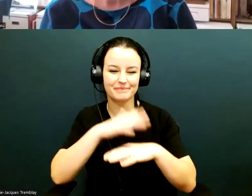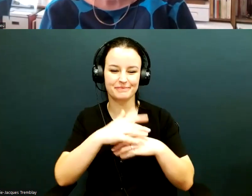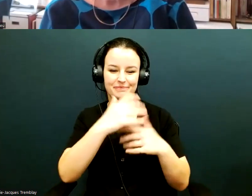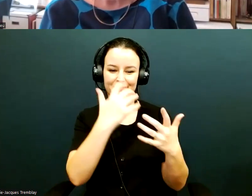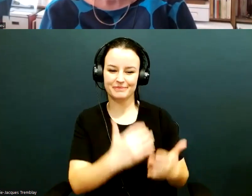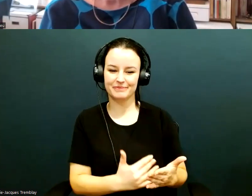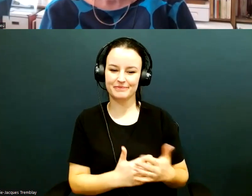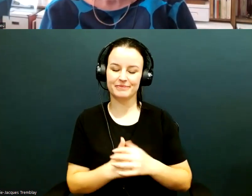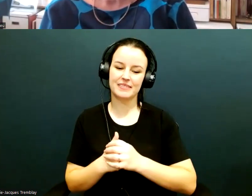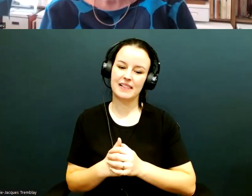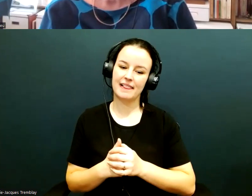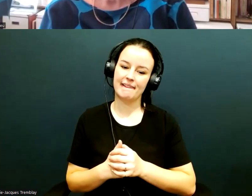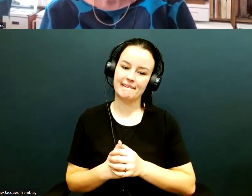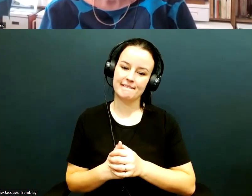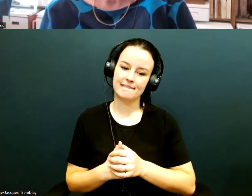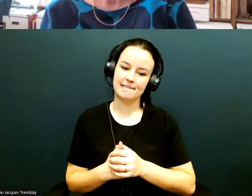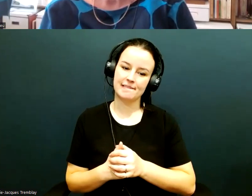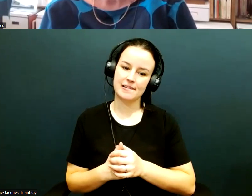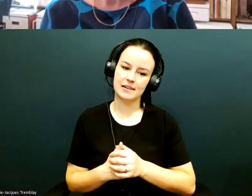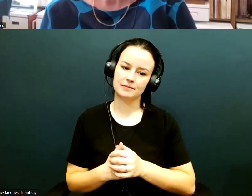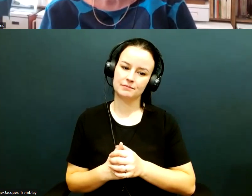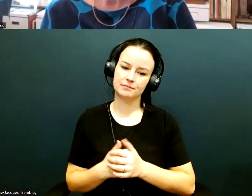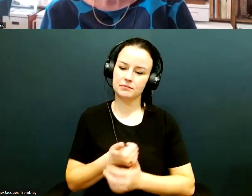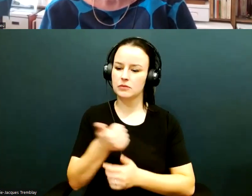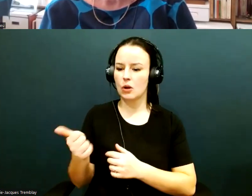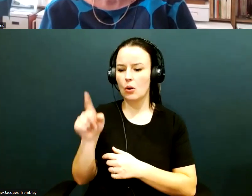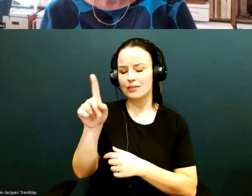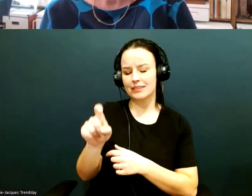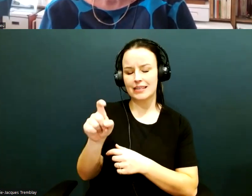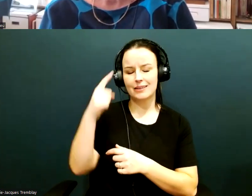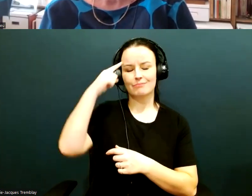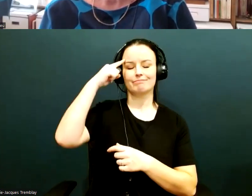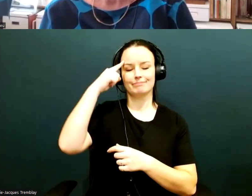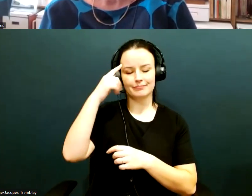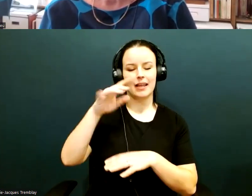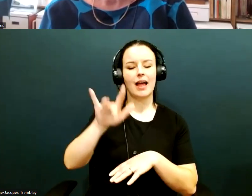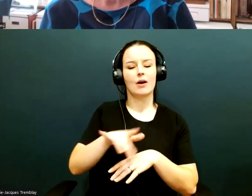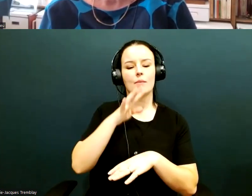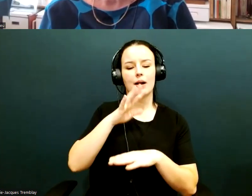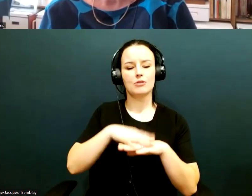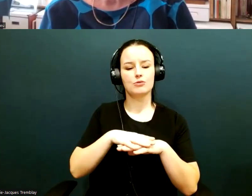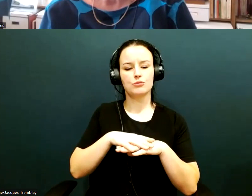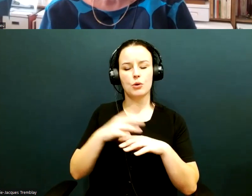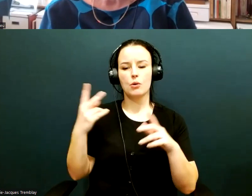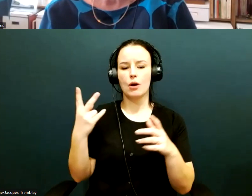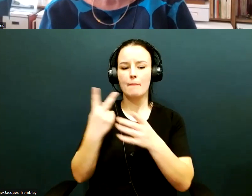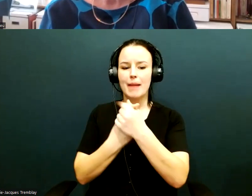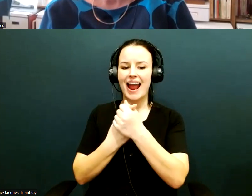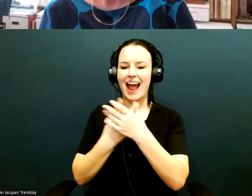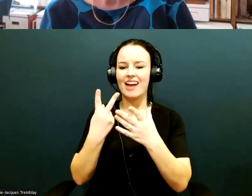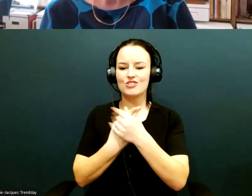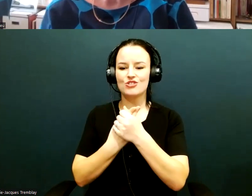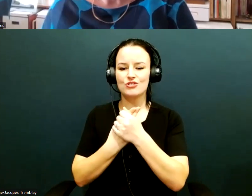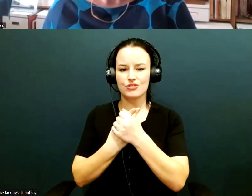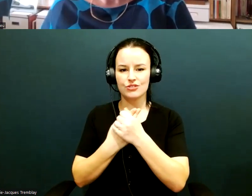dans la boîte de clavardage. Moi, j'avais une autre question qui m'était venue pendant que vous parliez du pairage pour l'accueil des